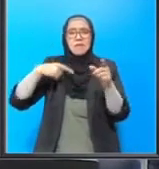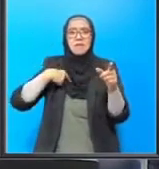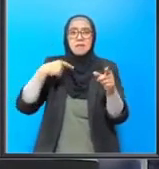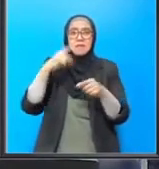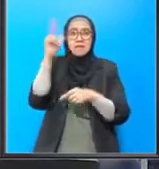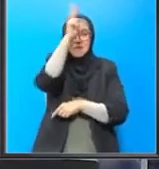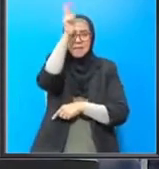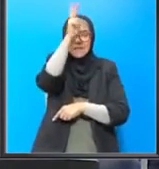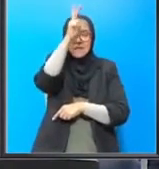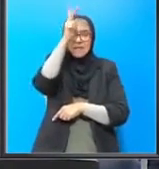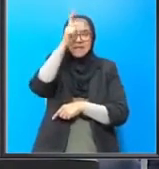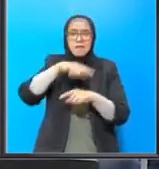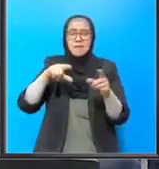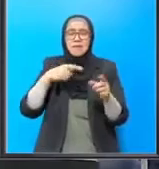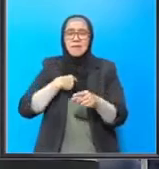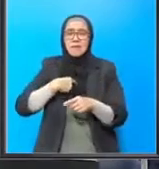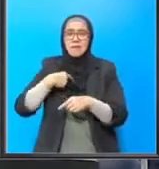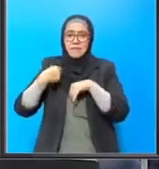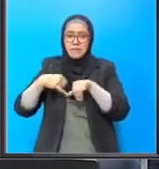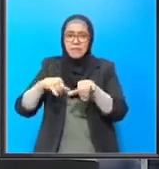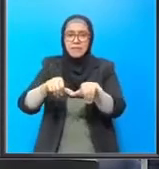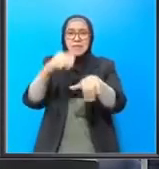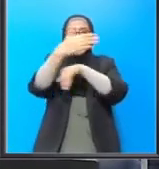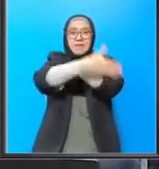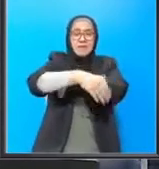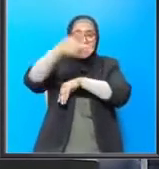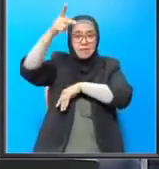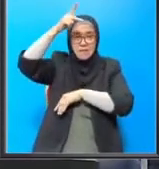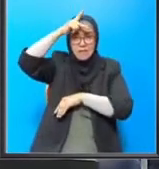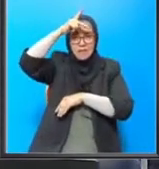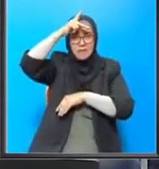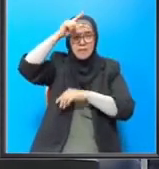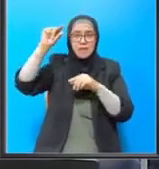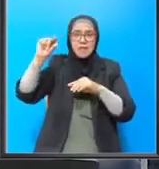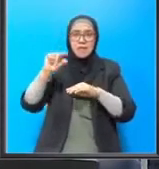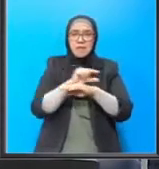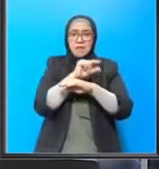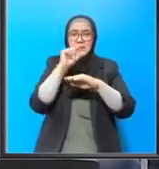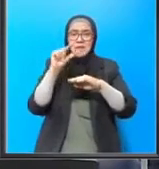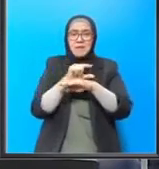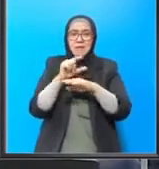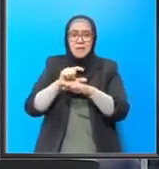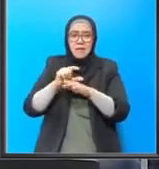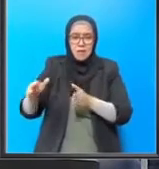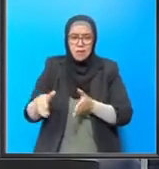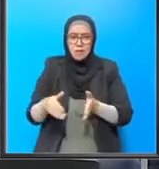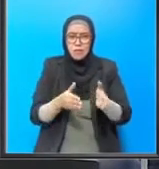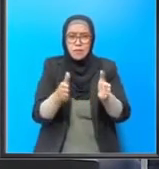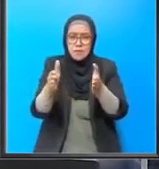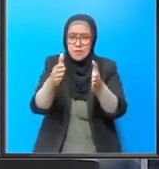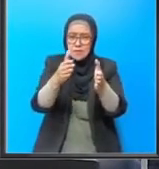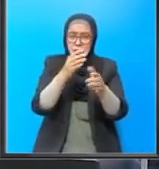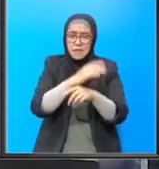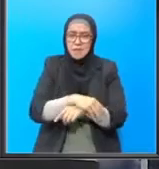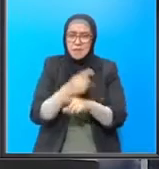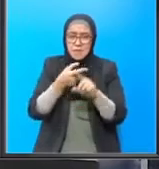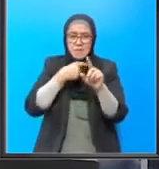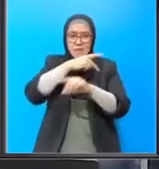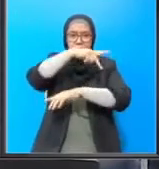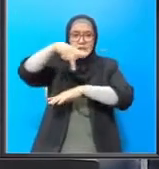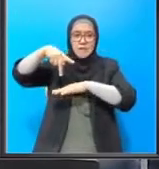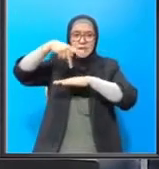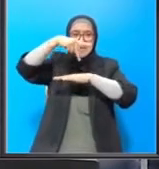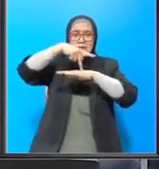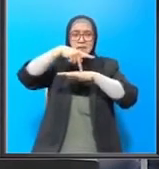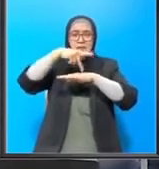yang ada di negeri Kelantan yang menggunakan Sungai Adi daripada Pulau